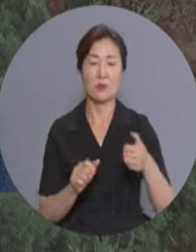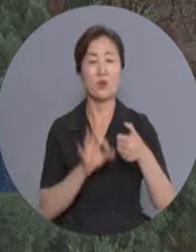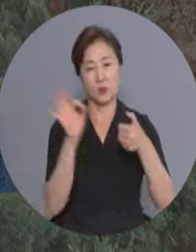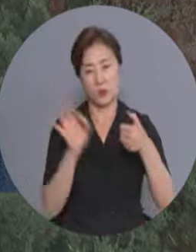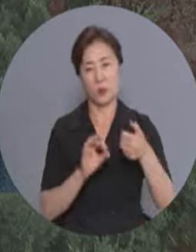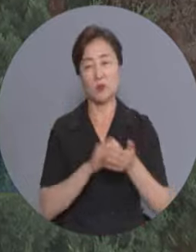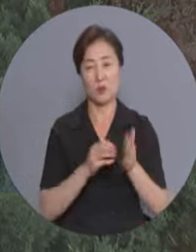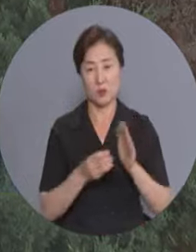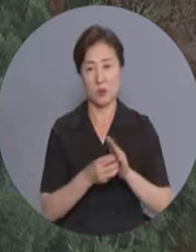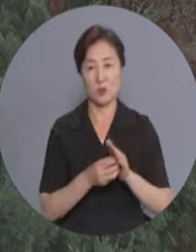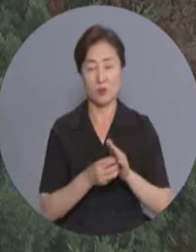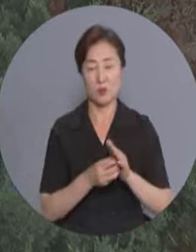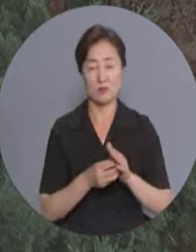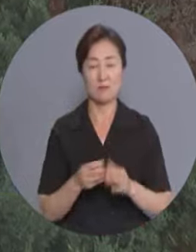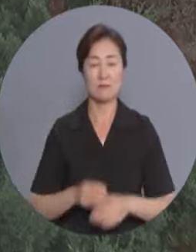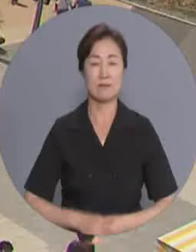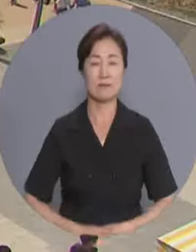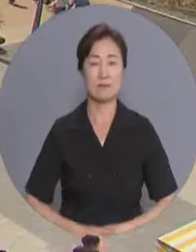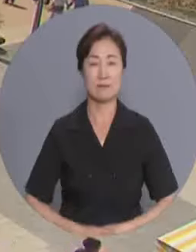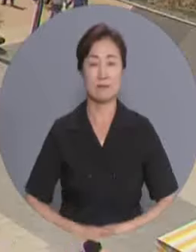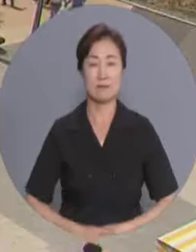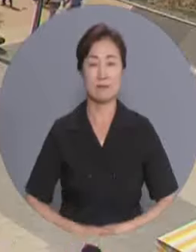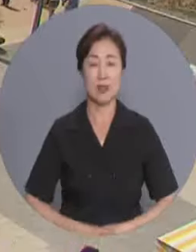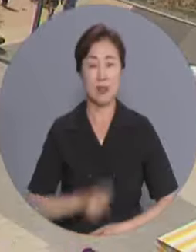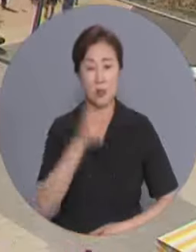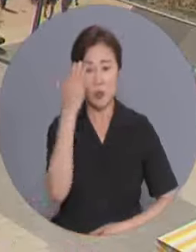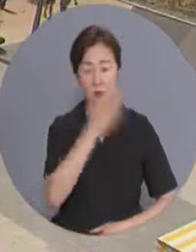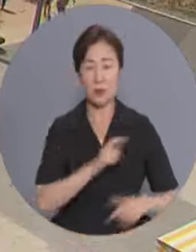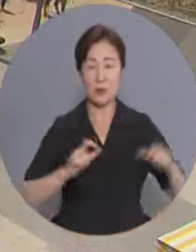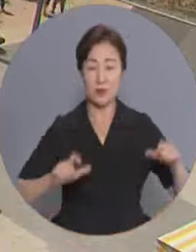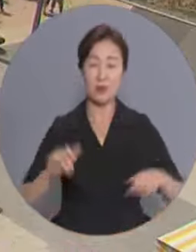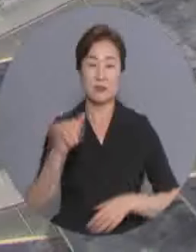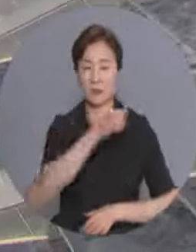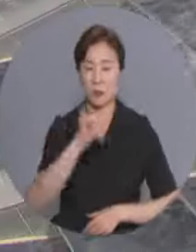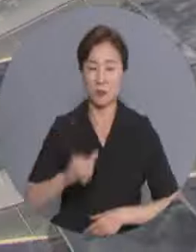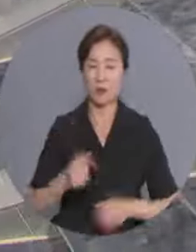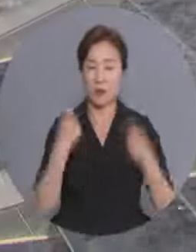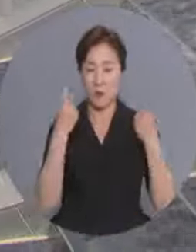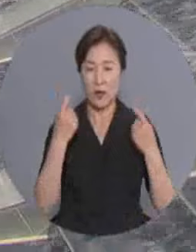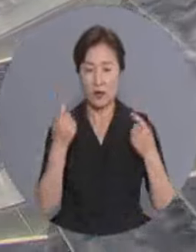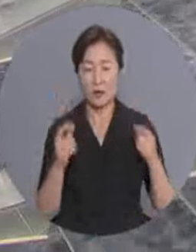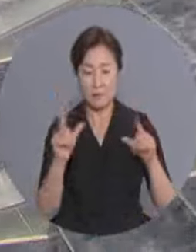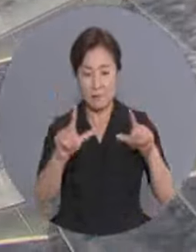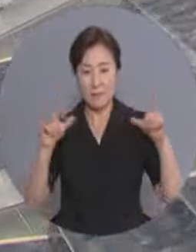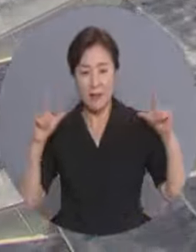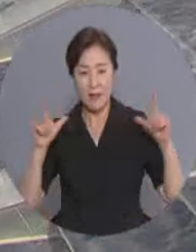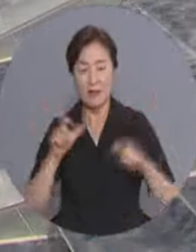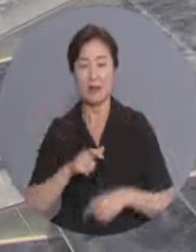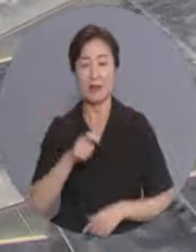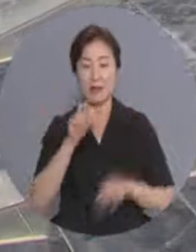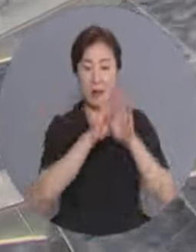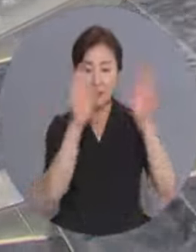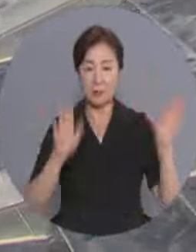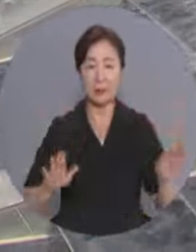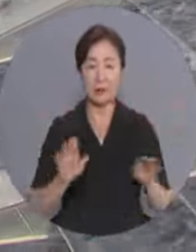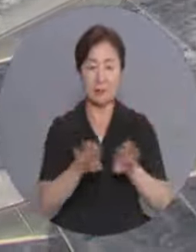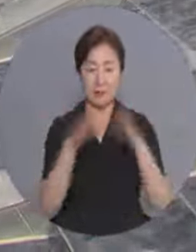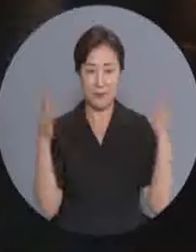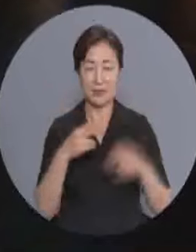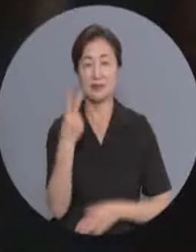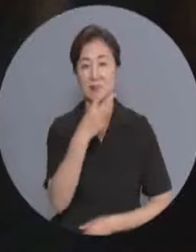한 50% 정도가 만실 찰까요 여수가 전국적인 관광지로 부상한 건 엑스포가 열렸던